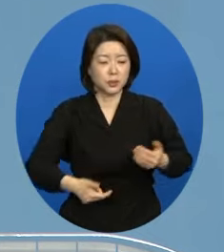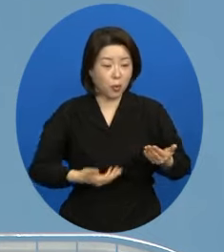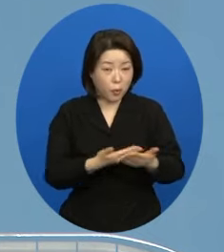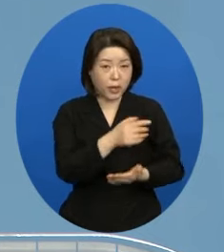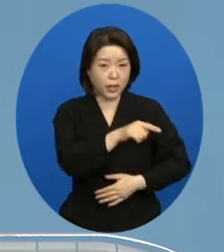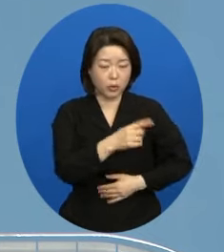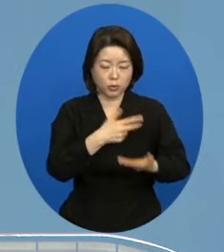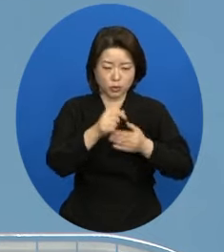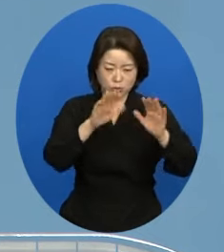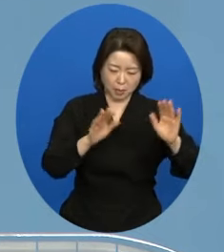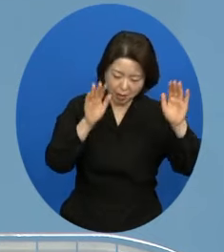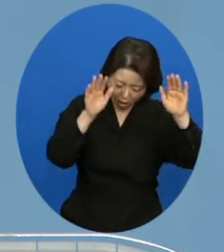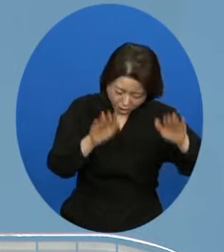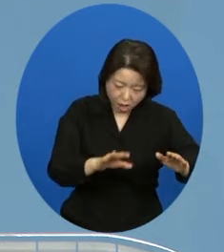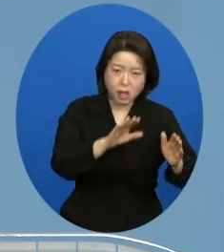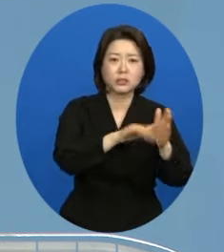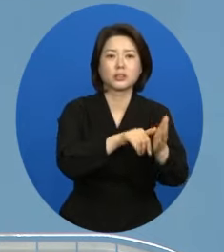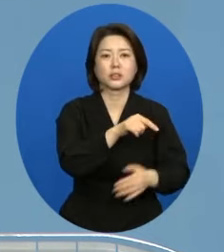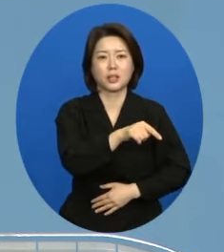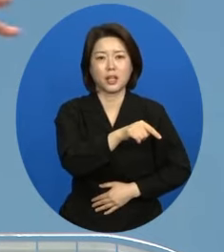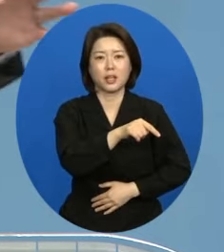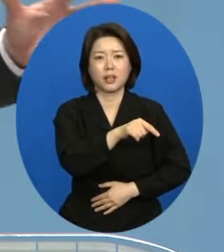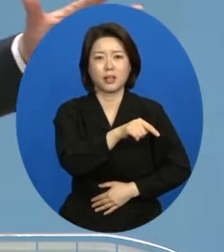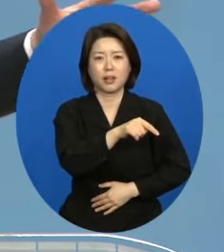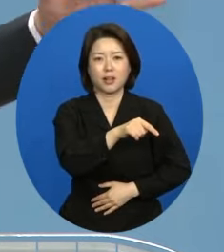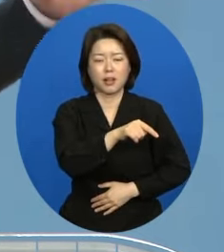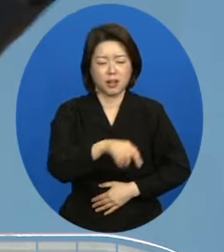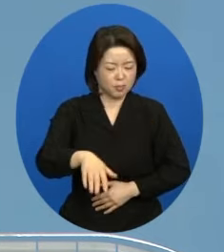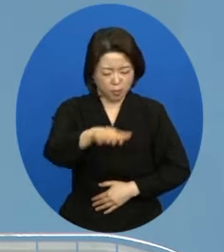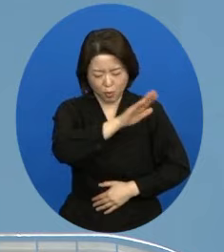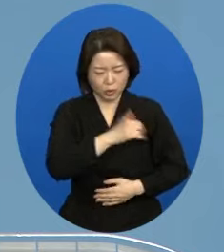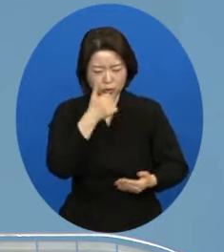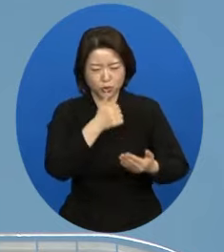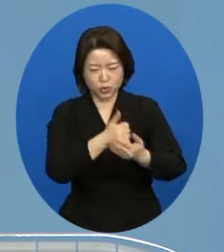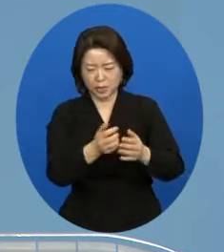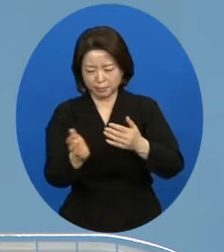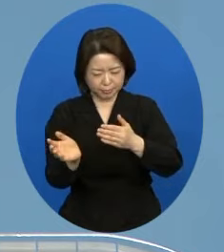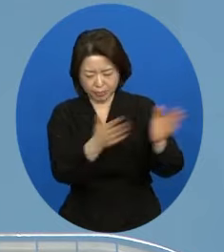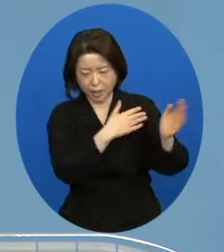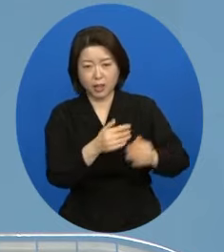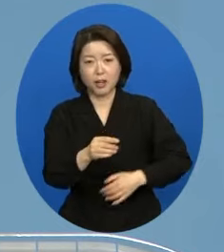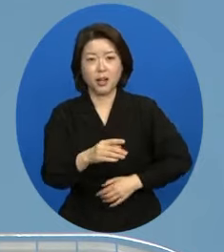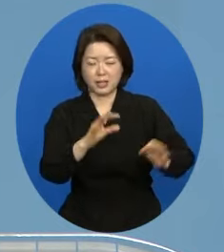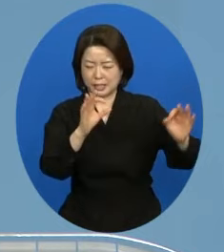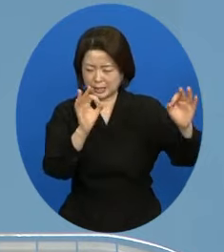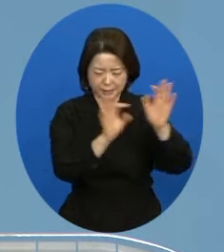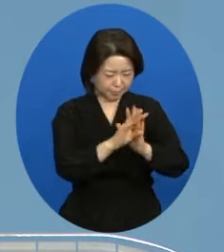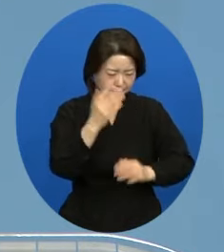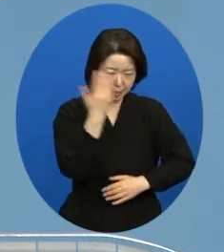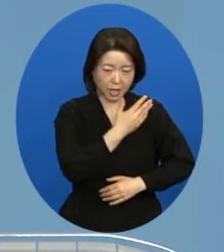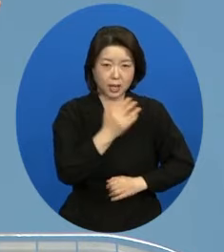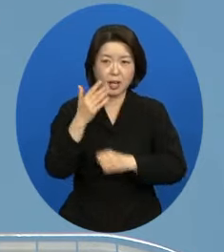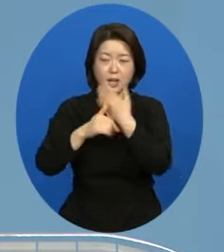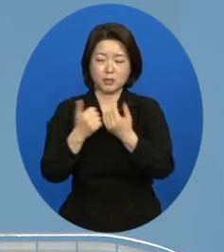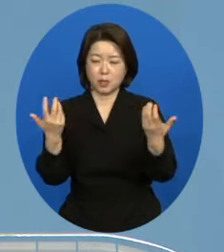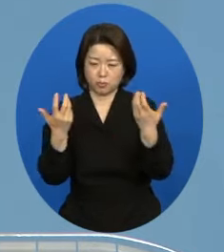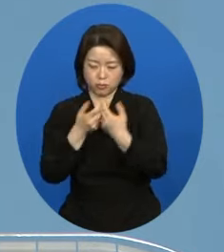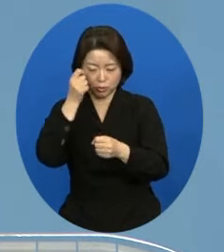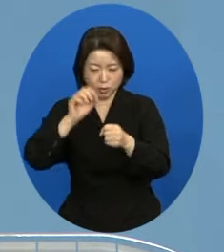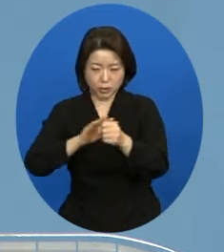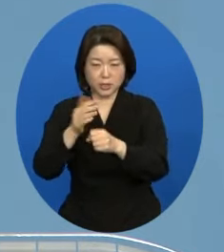그가 주님 앞에 엎드렸을 때 비교없이 그 모든 죄를 다 덮고도 남을 만한 하나님의 풍성하신 자비가